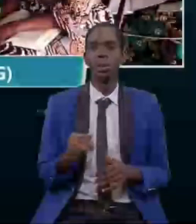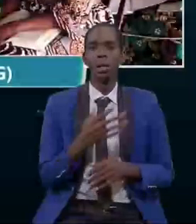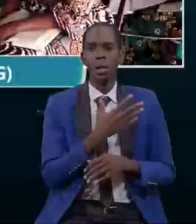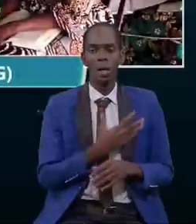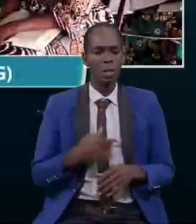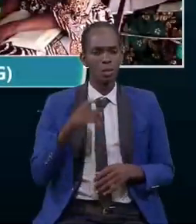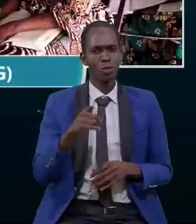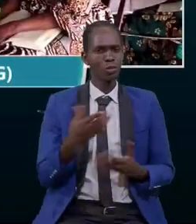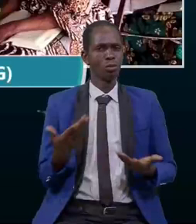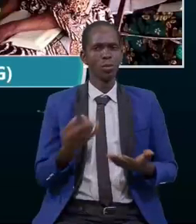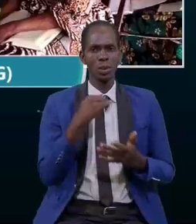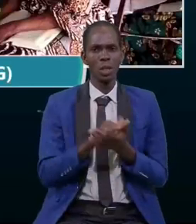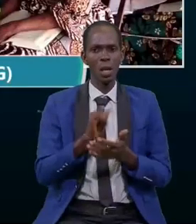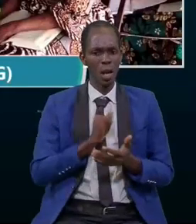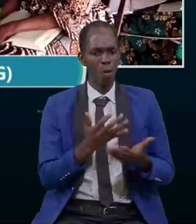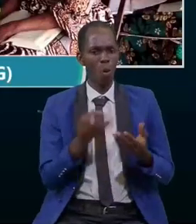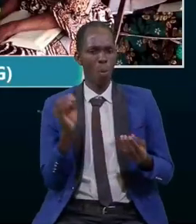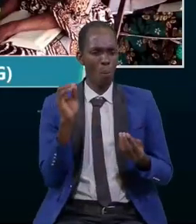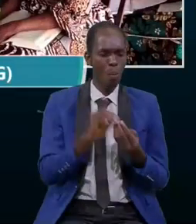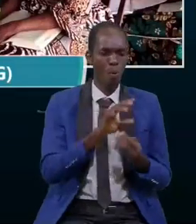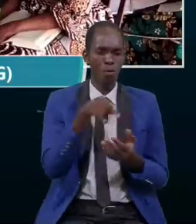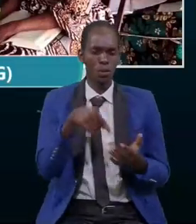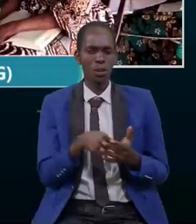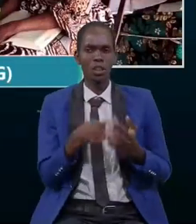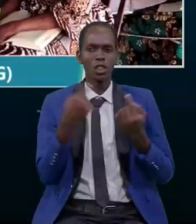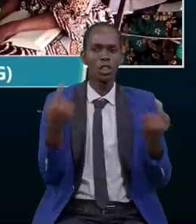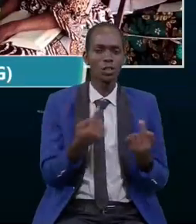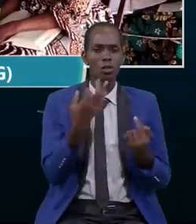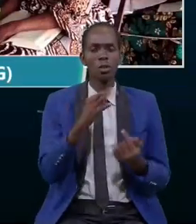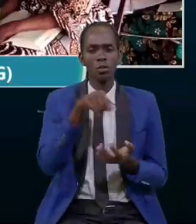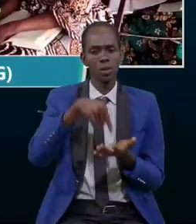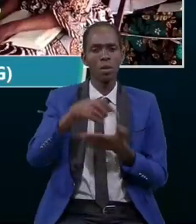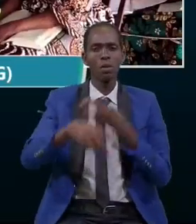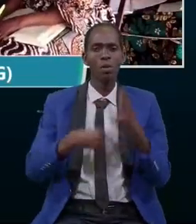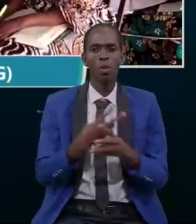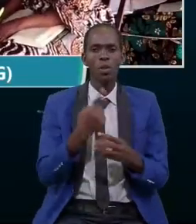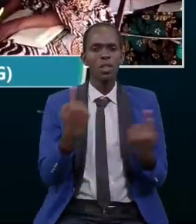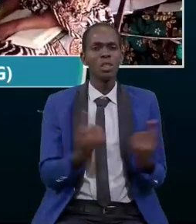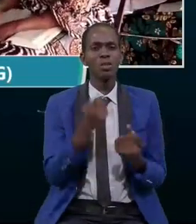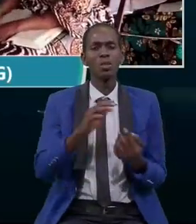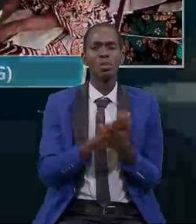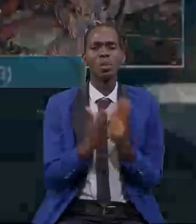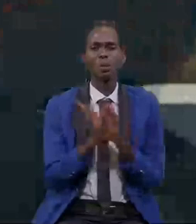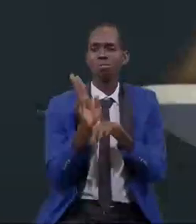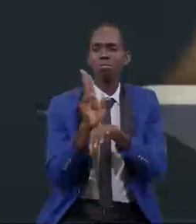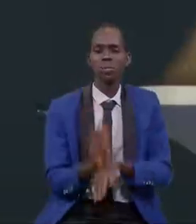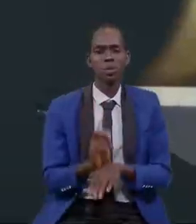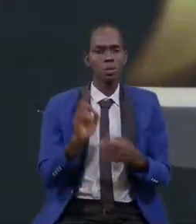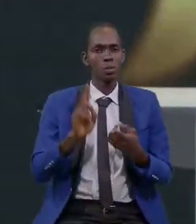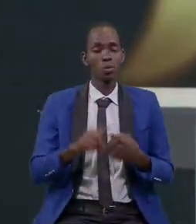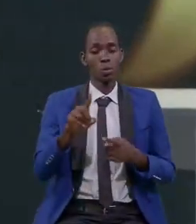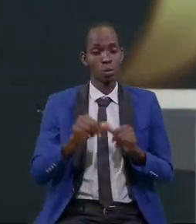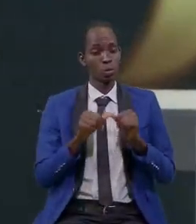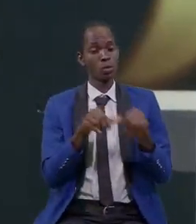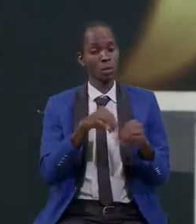de ceci, les péchés de ce monde et les péchés auxquels tu es habitué, tu t'attaches à cela,